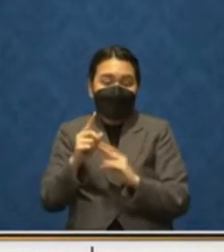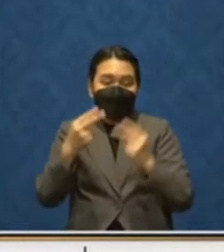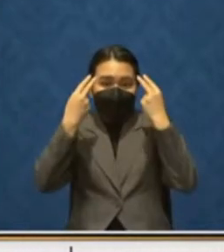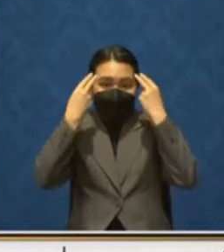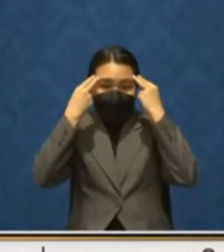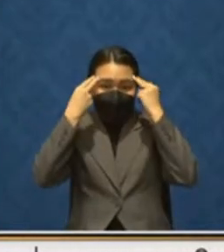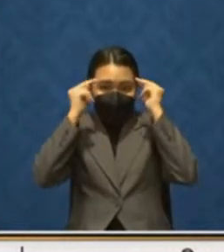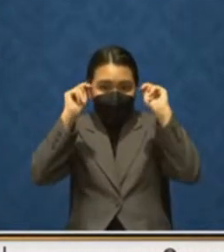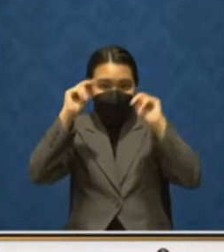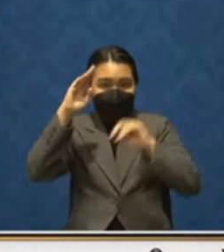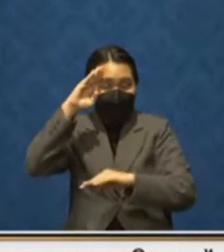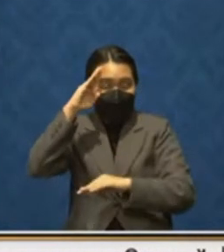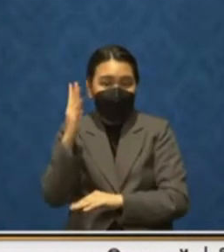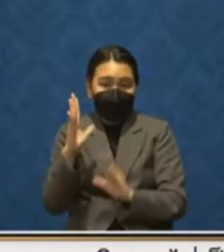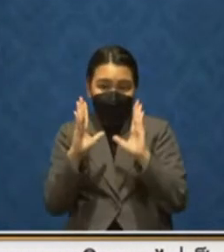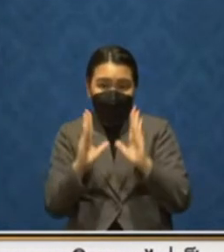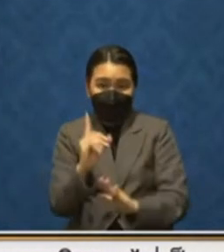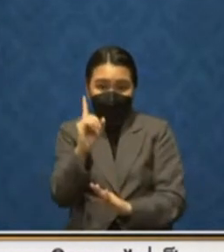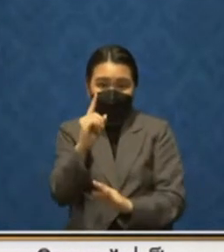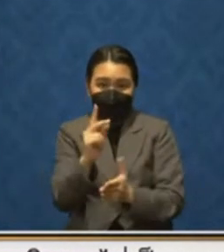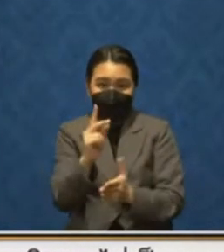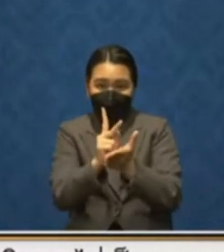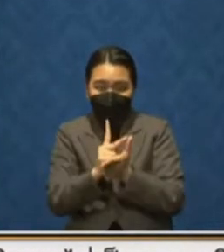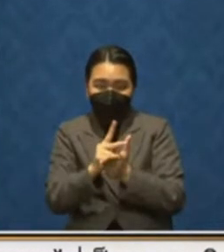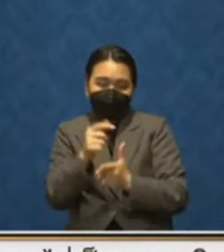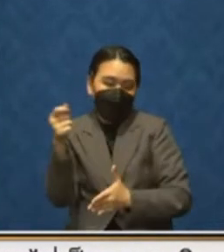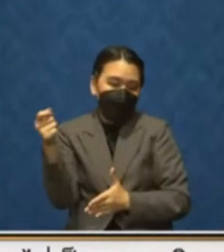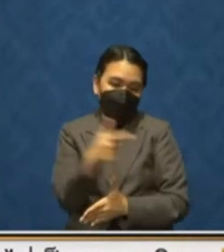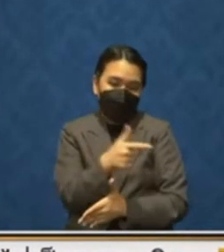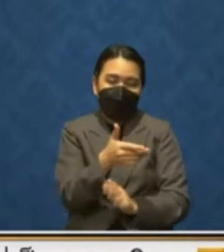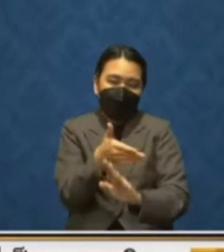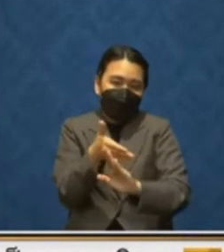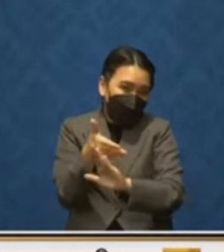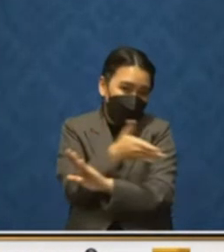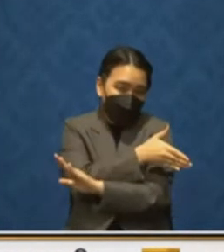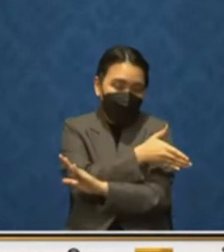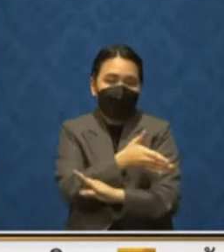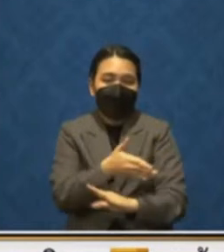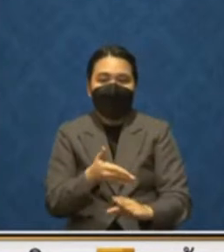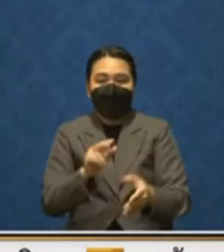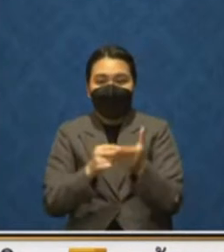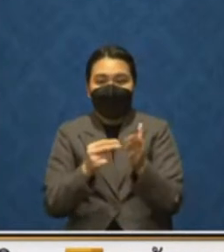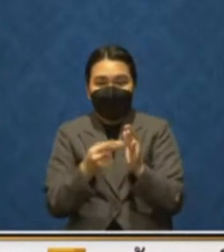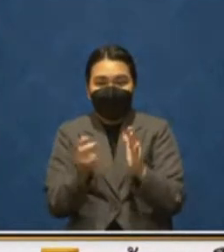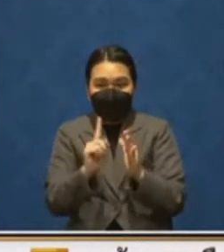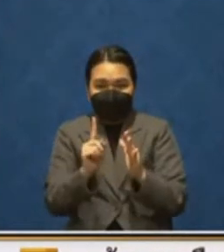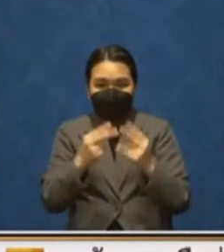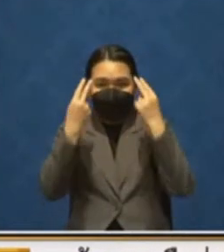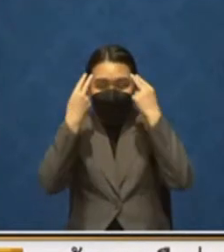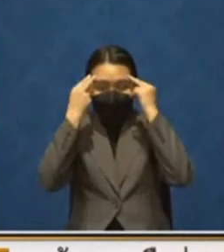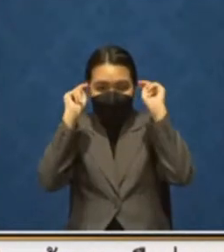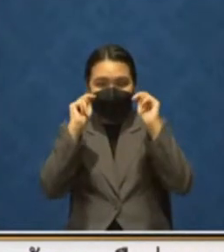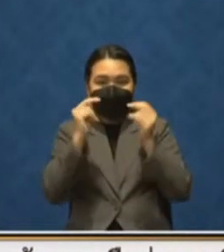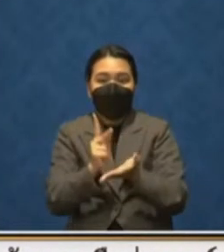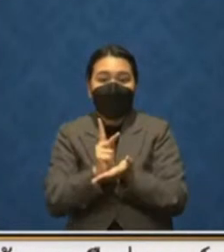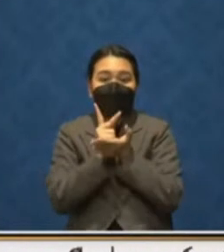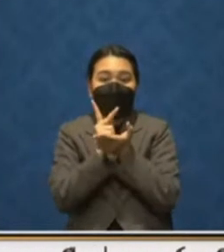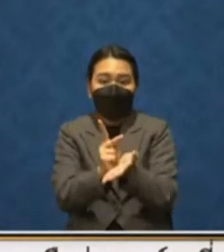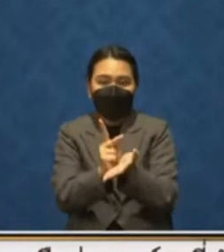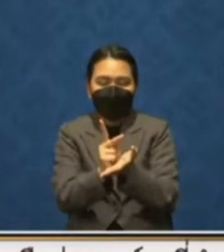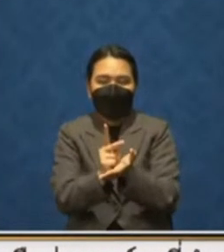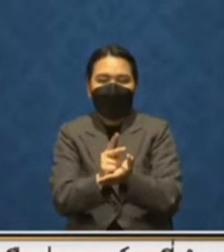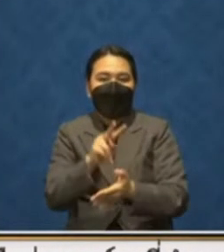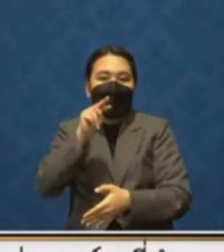มากกว่านายกทุกคนซีอีกนะครับฉันได้รับการใช้ยาว่านักกู้แห่งลุ่มแม่น้ำเจ้าพระยา